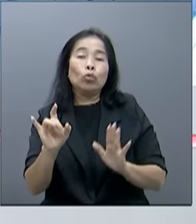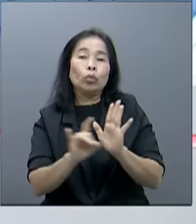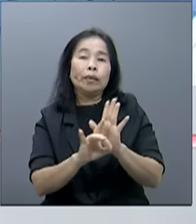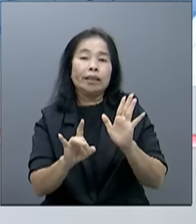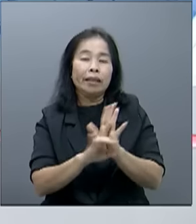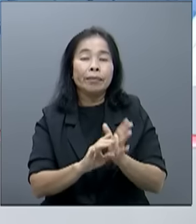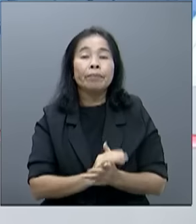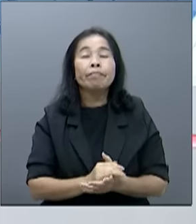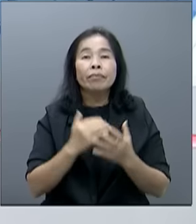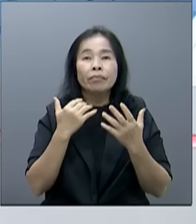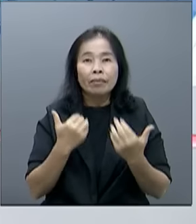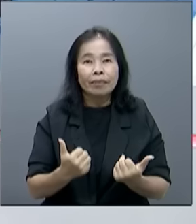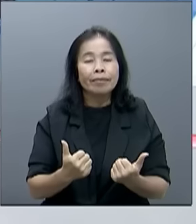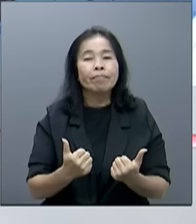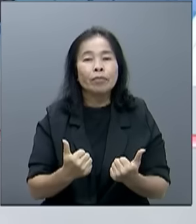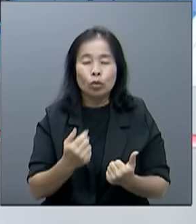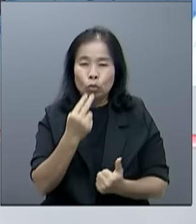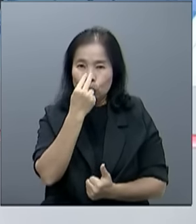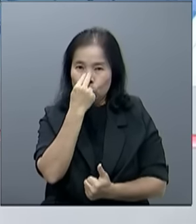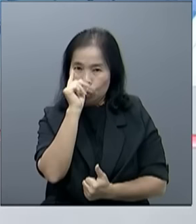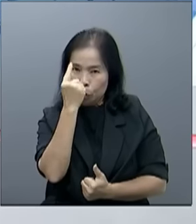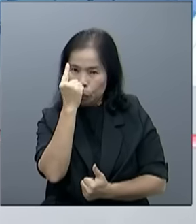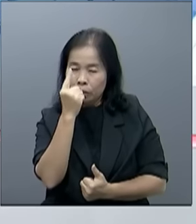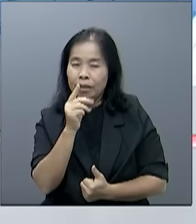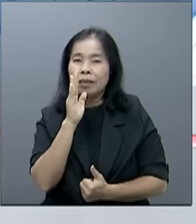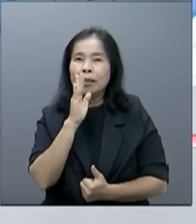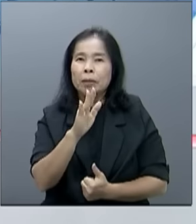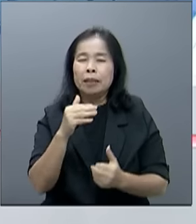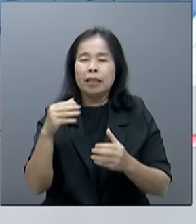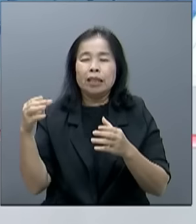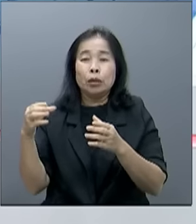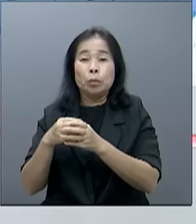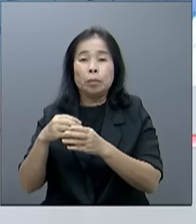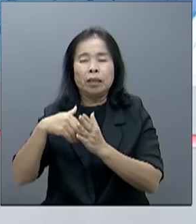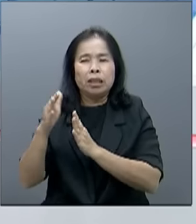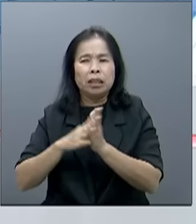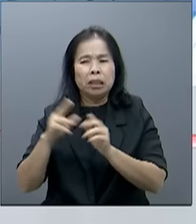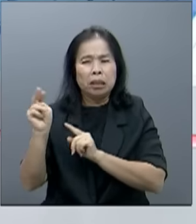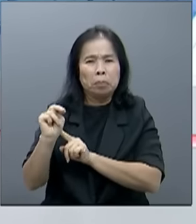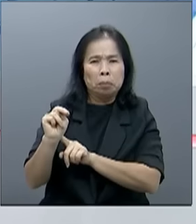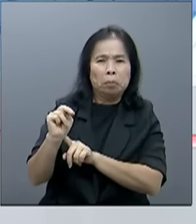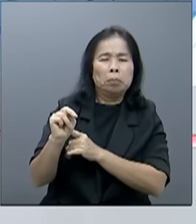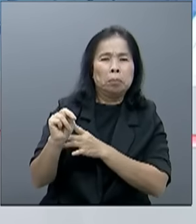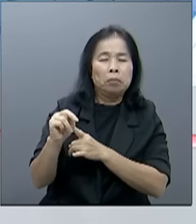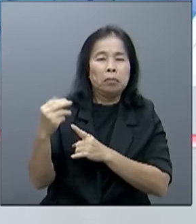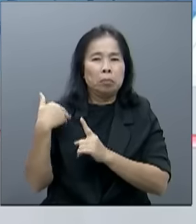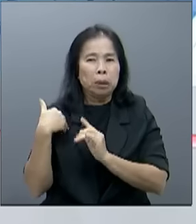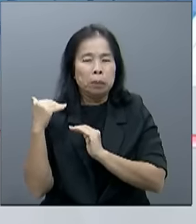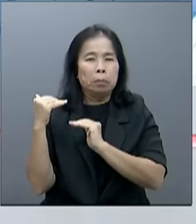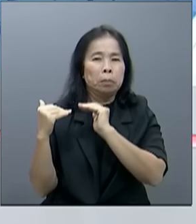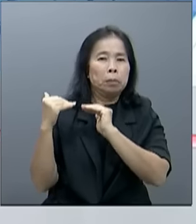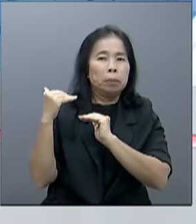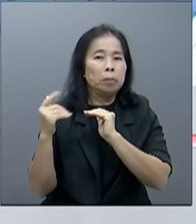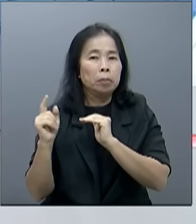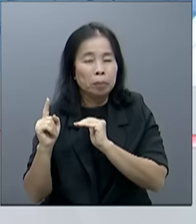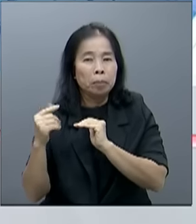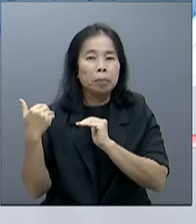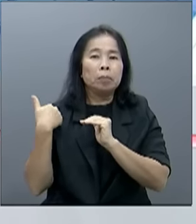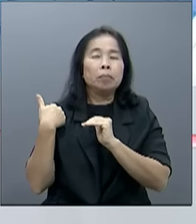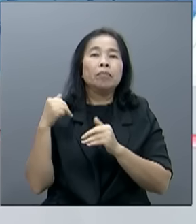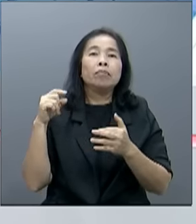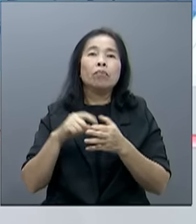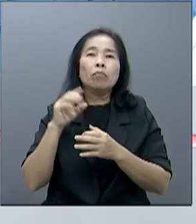จากนี้ไปต้องเกาะติดท่าทีของค่ายสีน้ำเงินค่ะที่ว่ามาแรงมีข้อต่อรองสูงกลุ่มเสถียรภาพเสียง